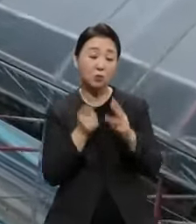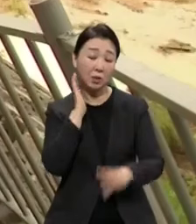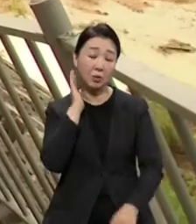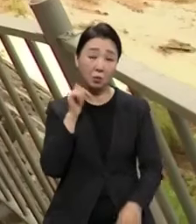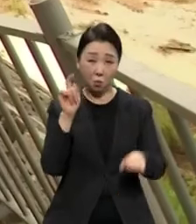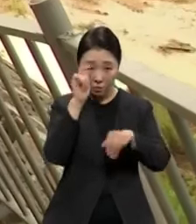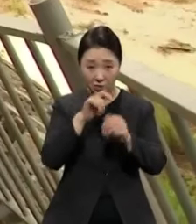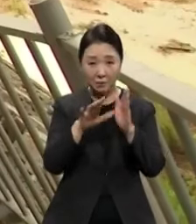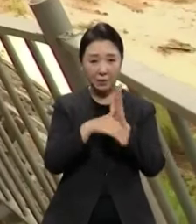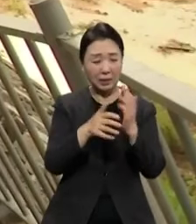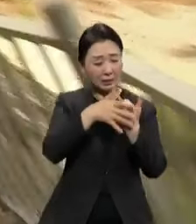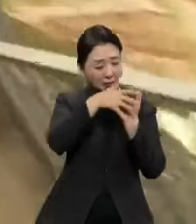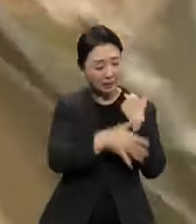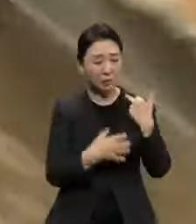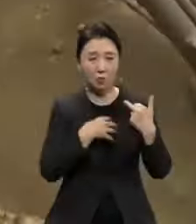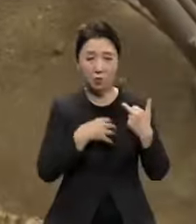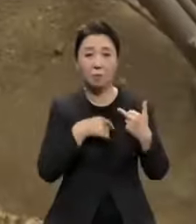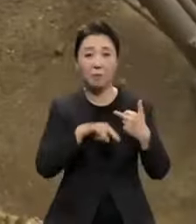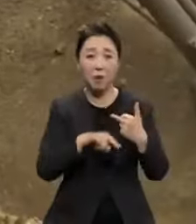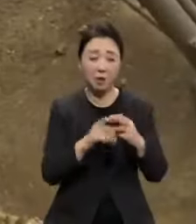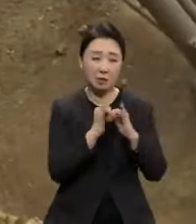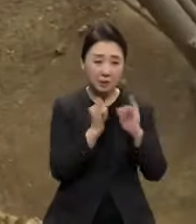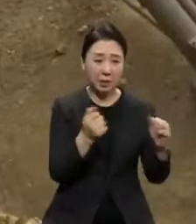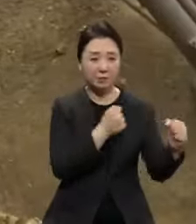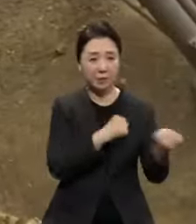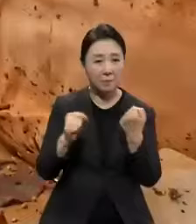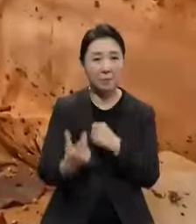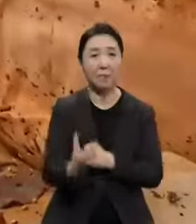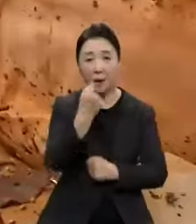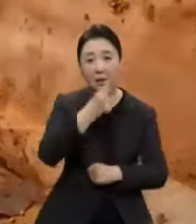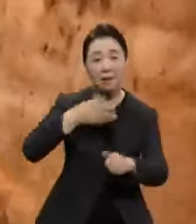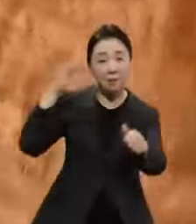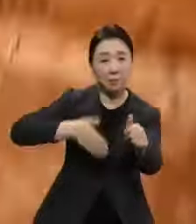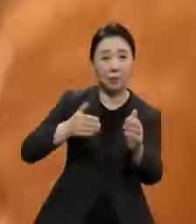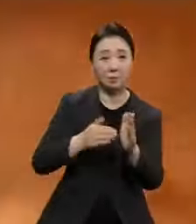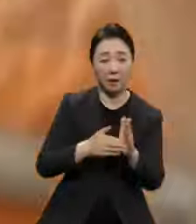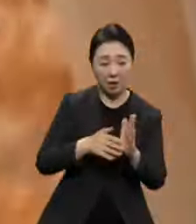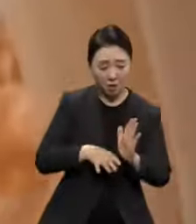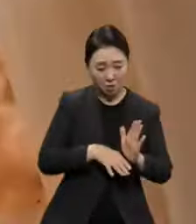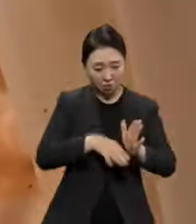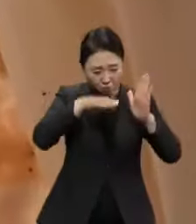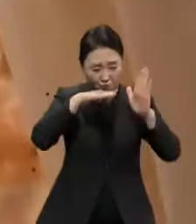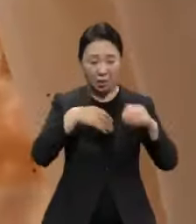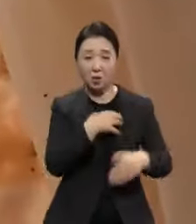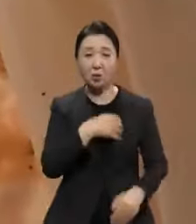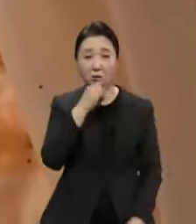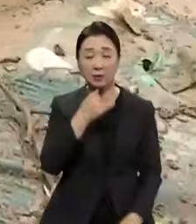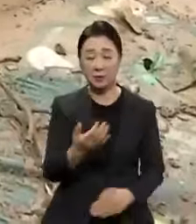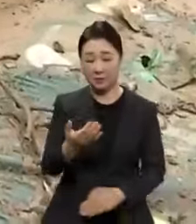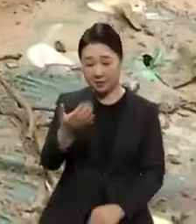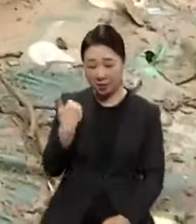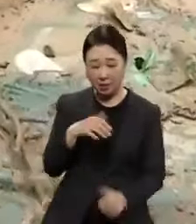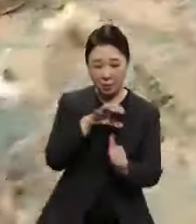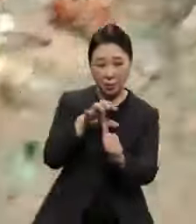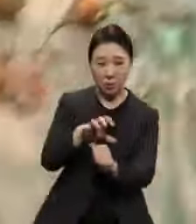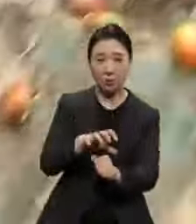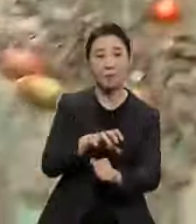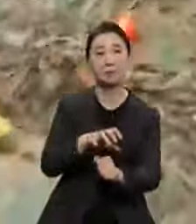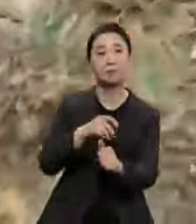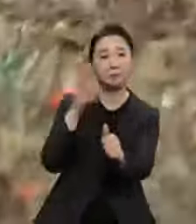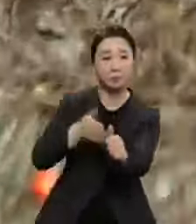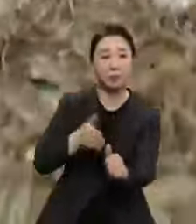새벽 산사태 등 위험 지역에서 주민대피를 신속히 실시하고 침수 우려 시설에 대해서는 사전 통제에 철저를기할